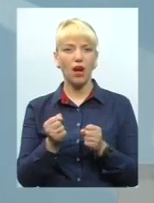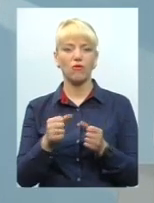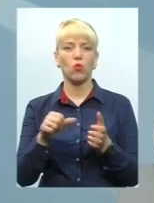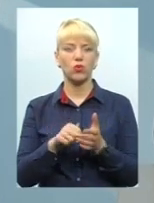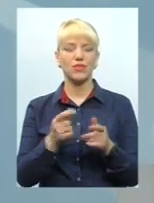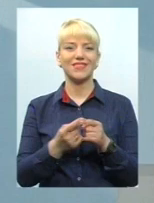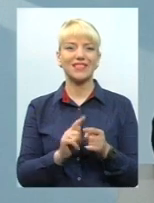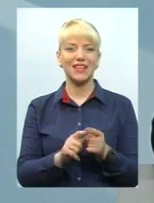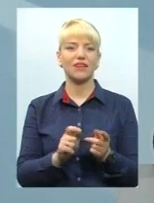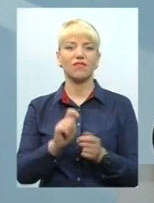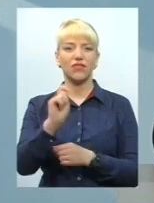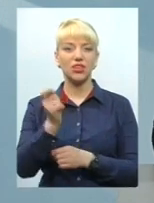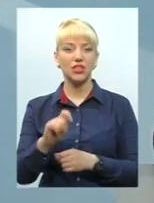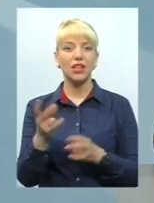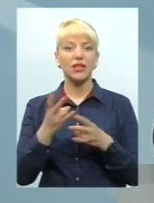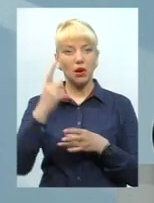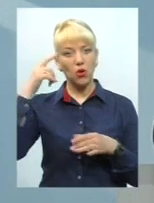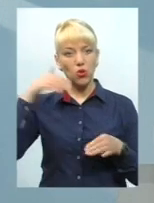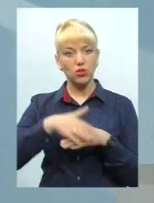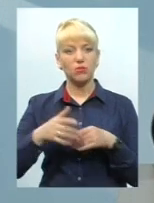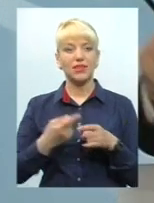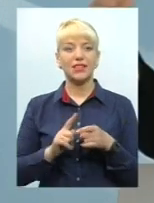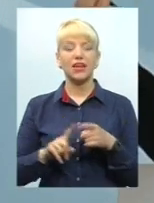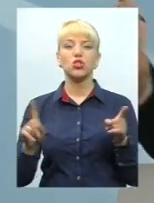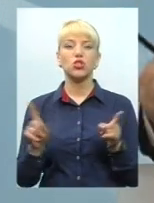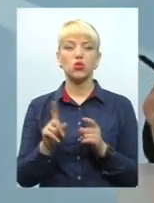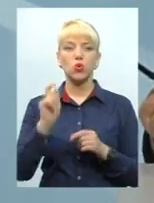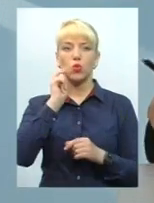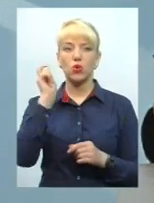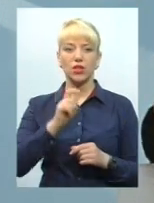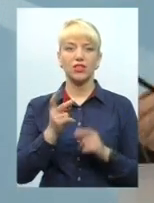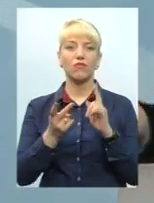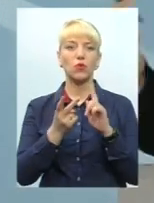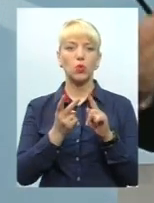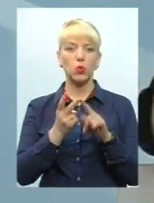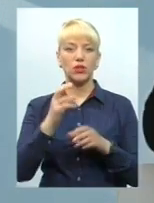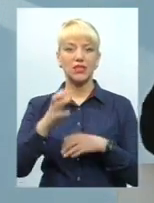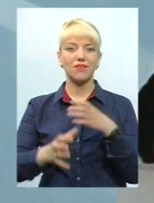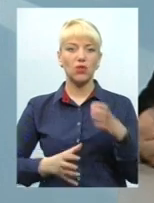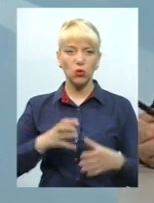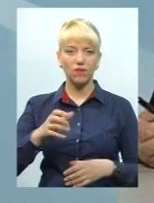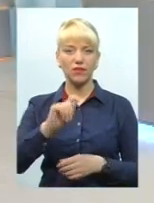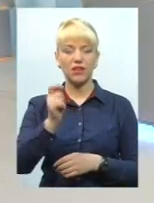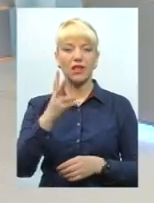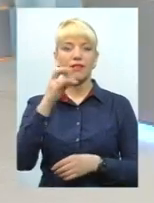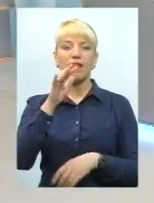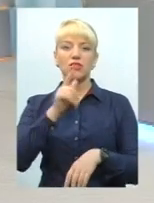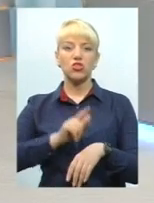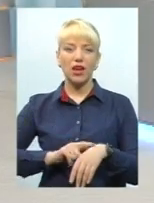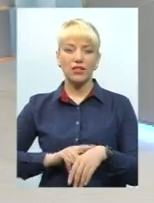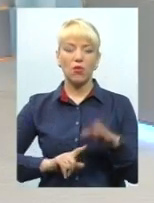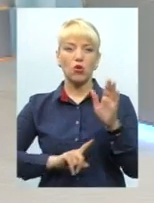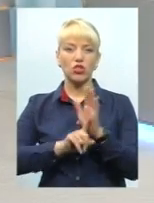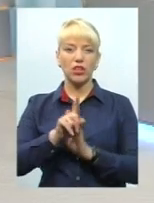нам потрібно розуміти те, що Україна в Другій світовій війні, значить, на час початку Другої світової